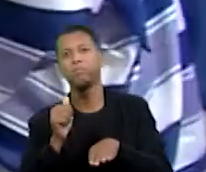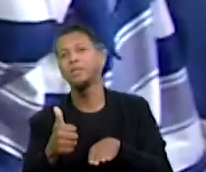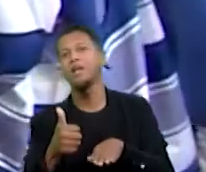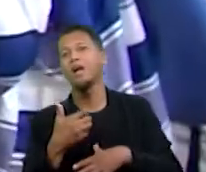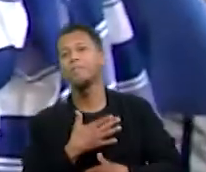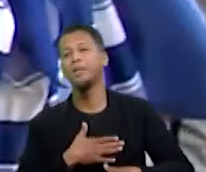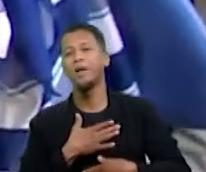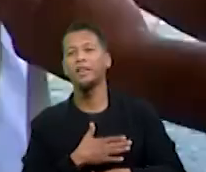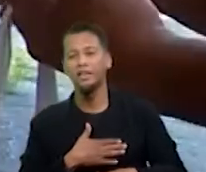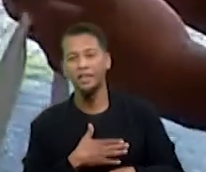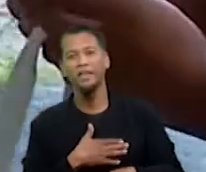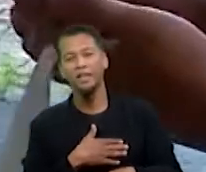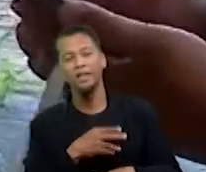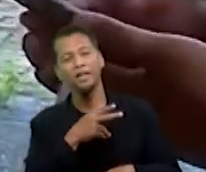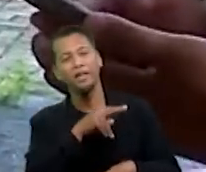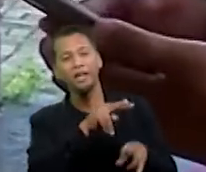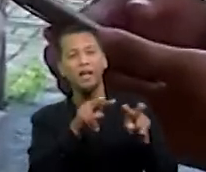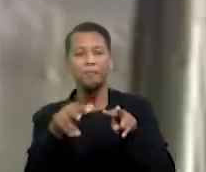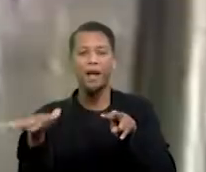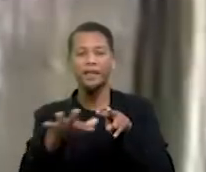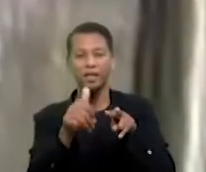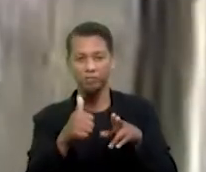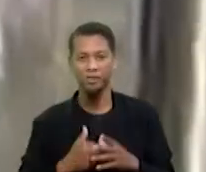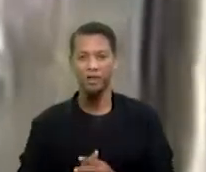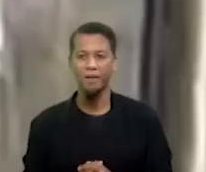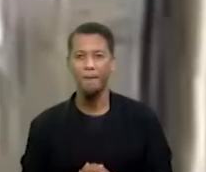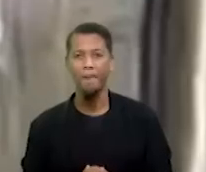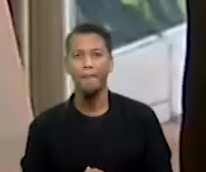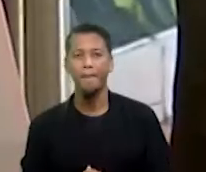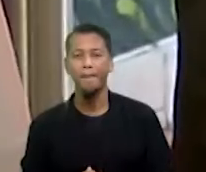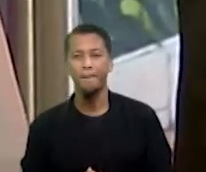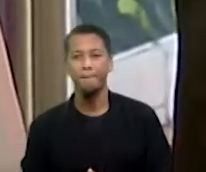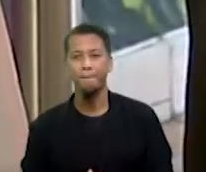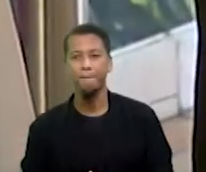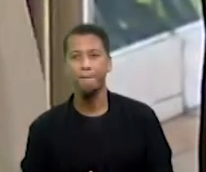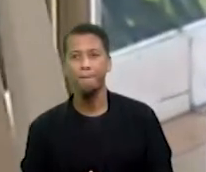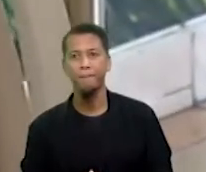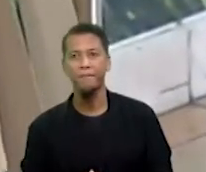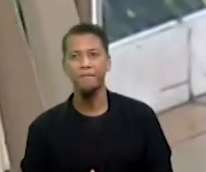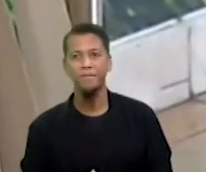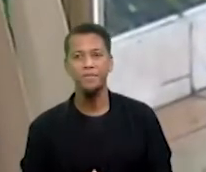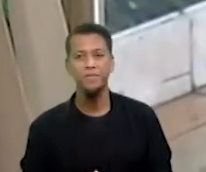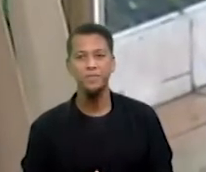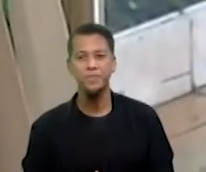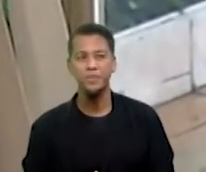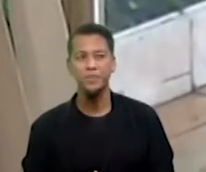sejumlah wahana. Dari Jakarta, Vito Erlangga, Tri Julianti, Yudi Richard, iNews melaporkan.